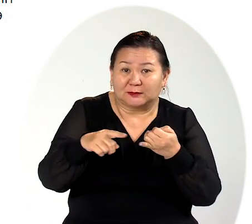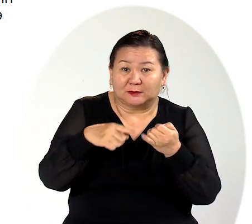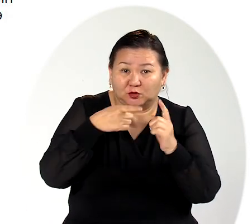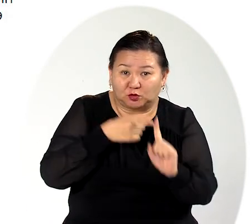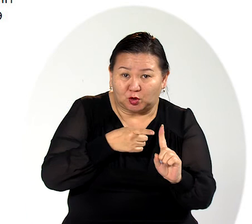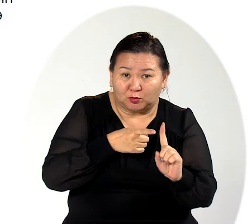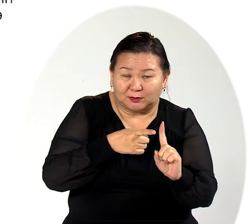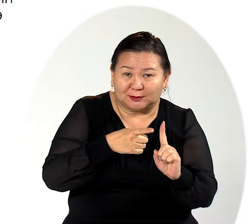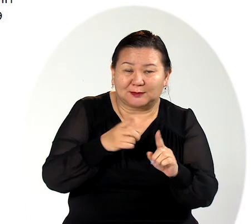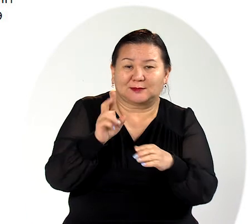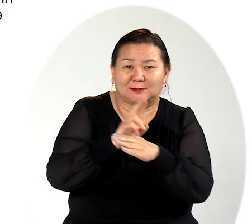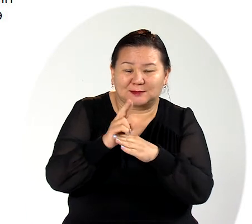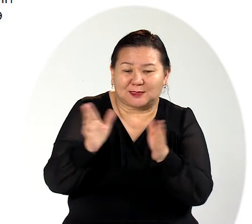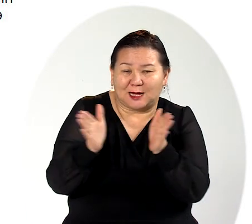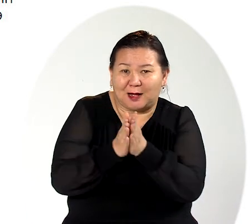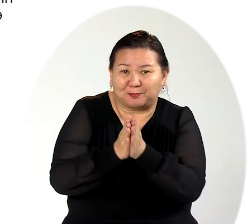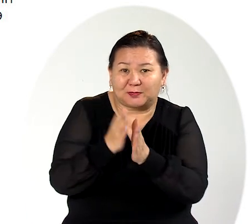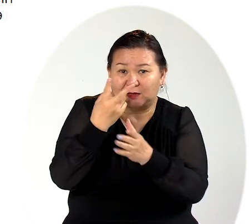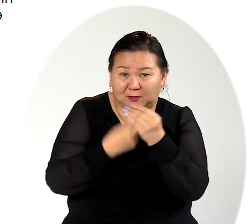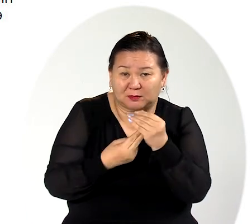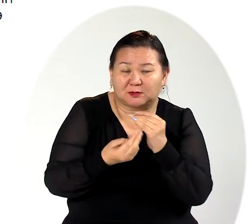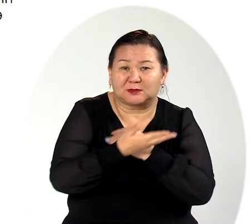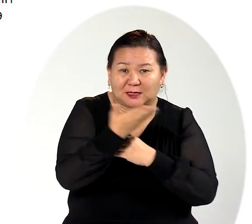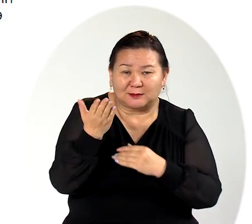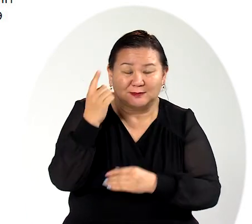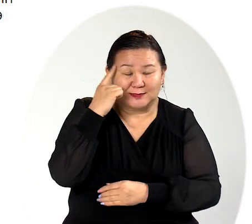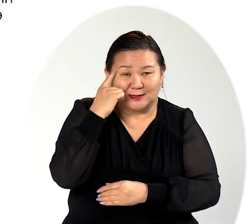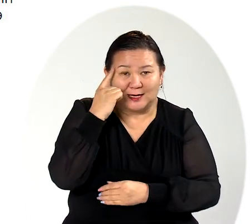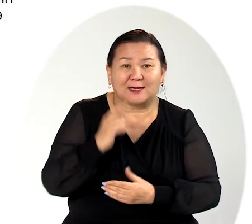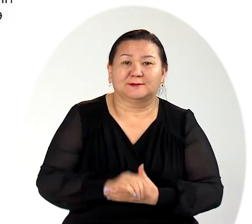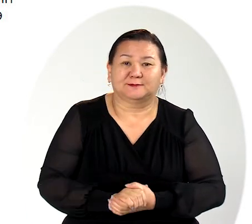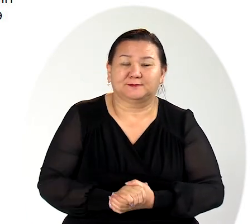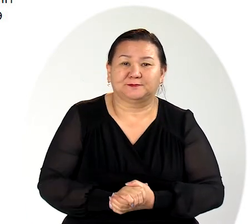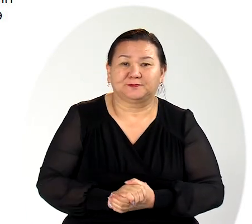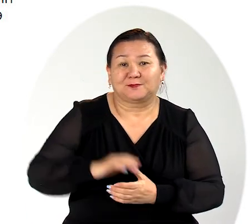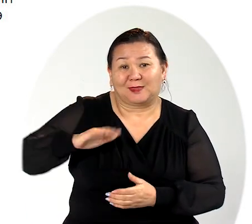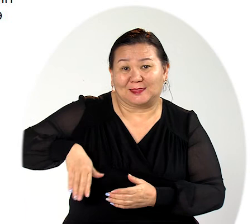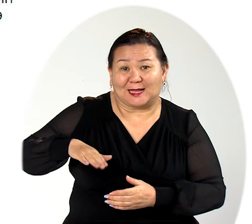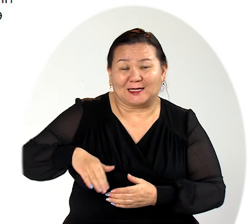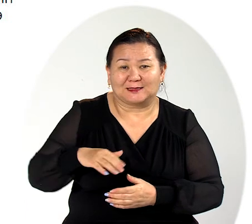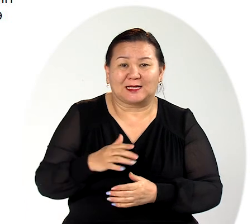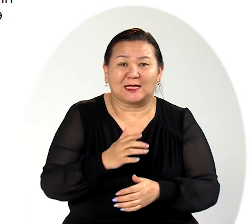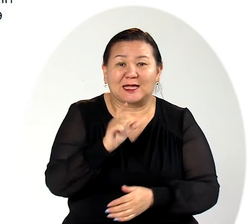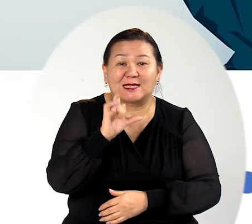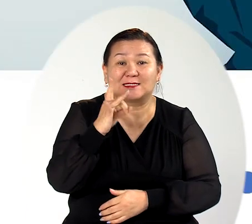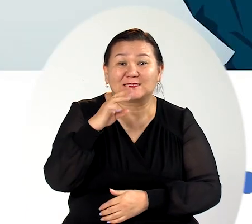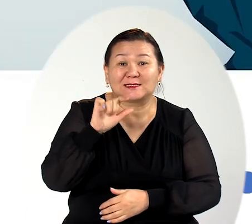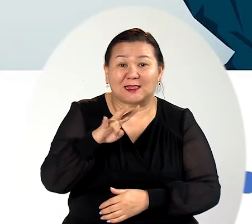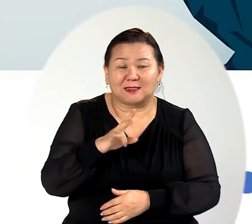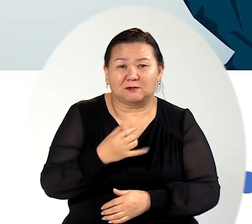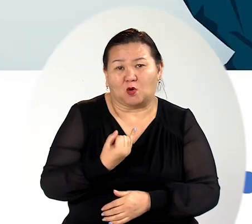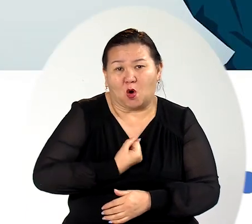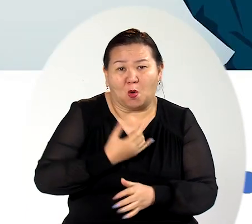төлөвлөгөөнөө зориулагдсан задлын төлөвлөлт маань хамт явж байгаа шүү гэдгээ та бүхэн маань санаарай. За дараа нь бол эрсдлийн төлөвлөгөө